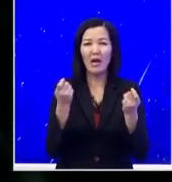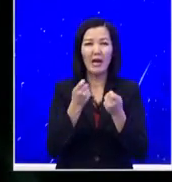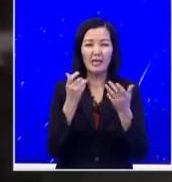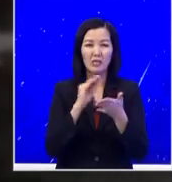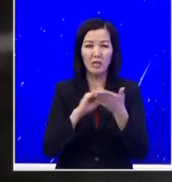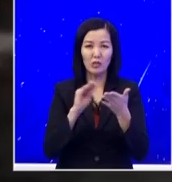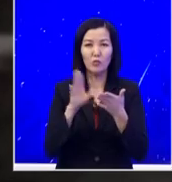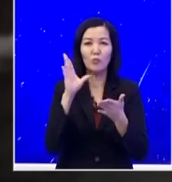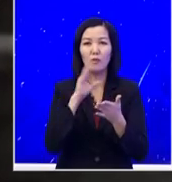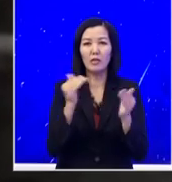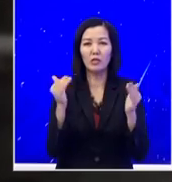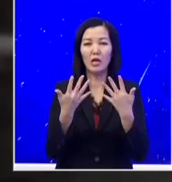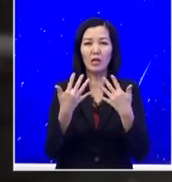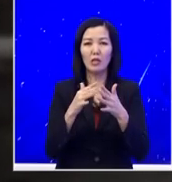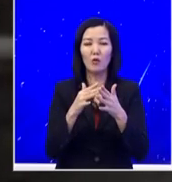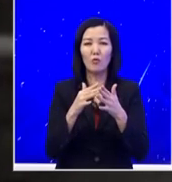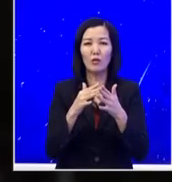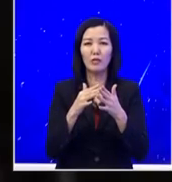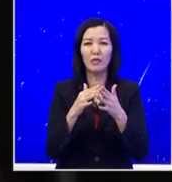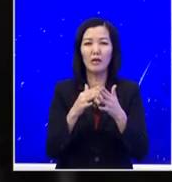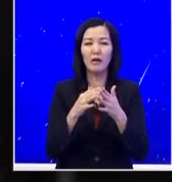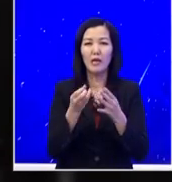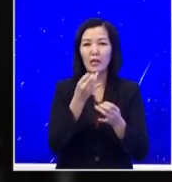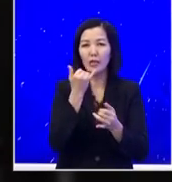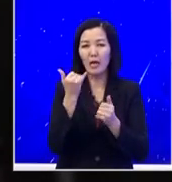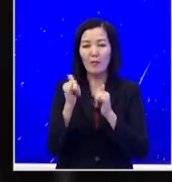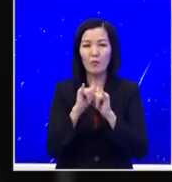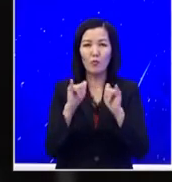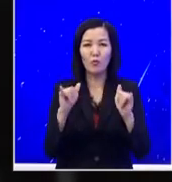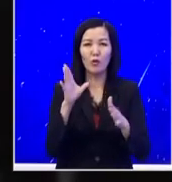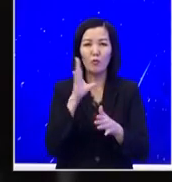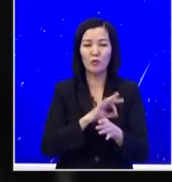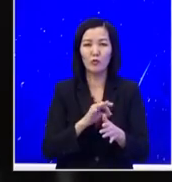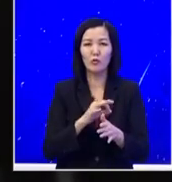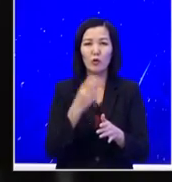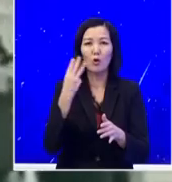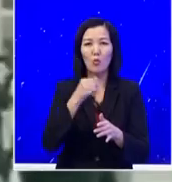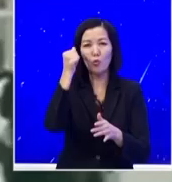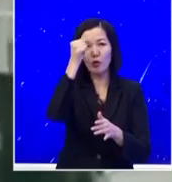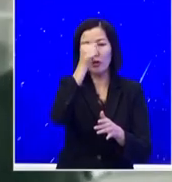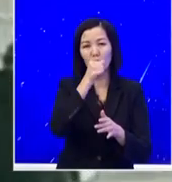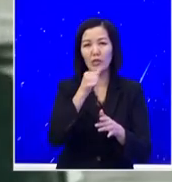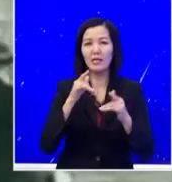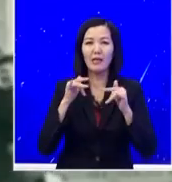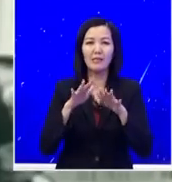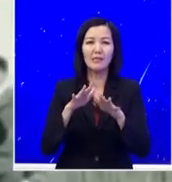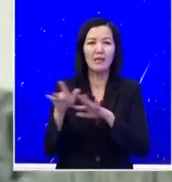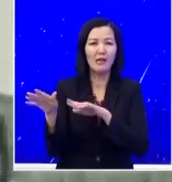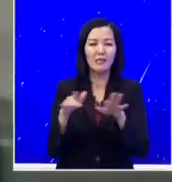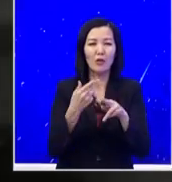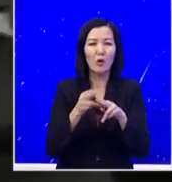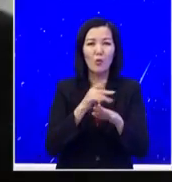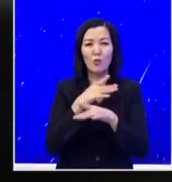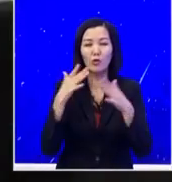азамат шағын ауылды адам нанғысыз гүлдендіріп жібереді. 3-10 жылдықта атқарған ісі ұшан теңіз.